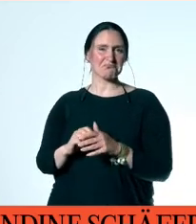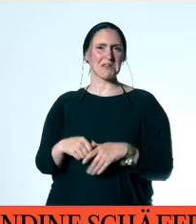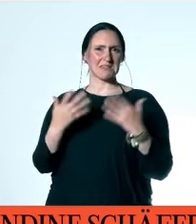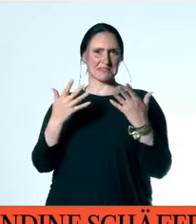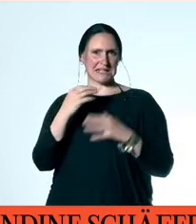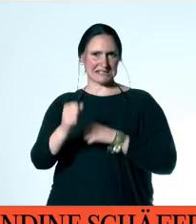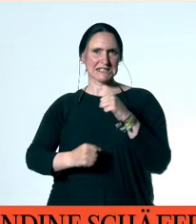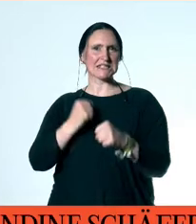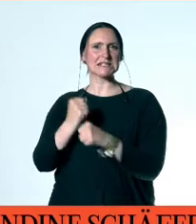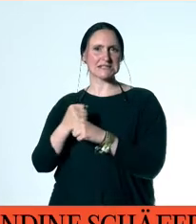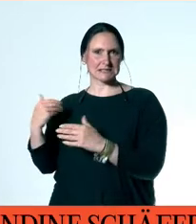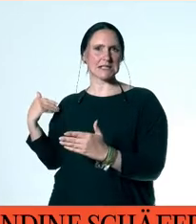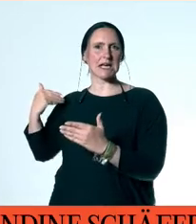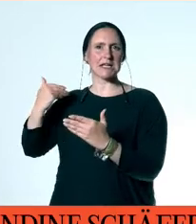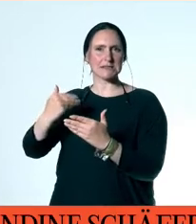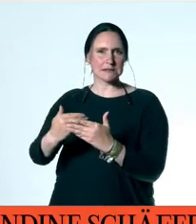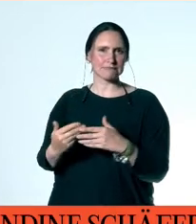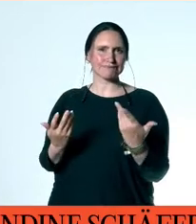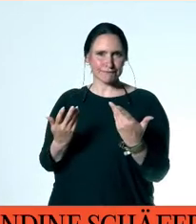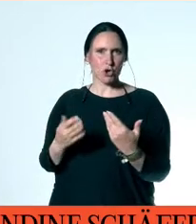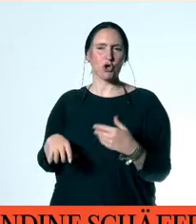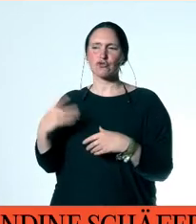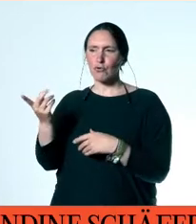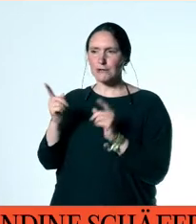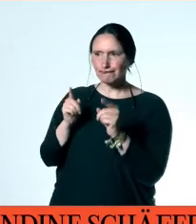Und in den letzten 10 Jahren haben wir einiges